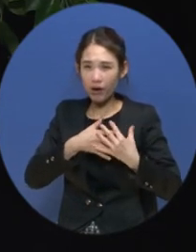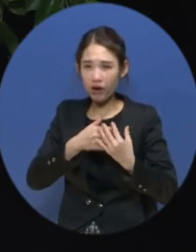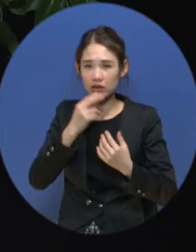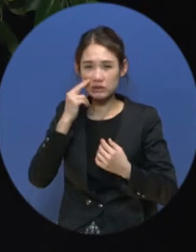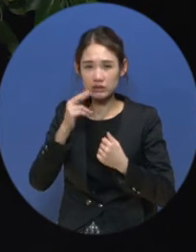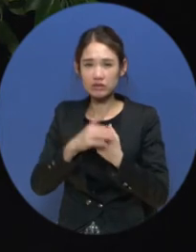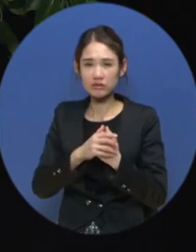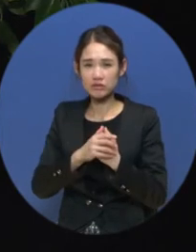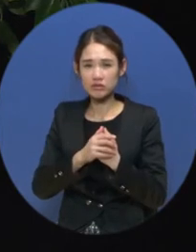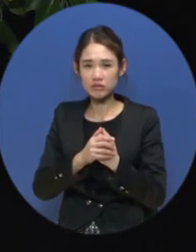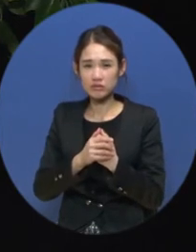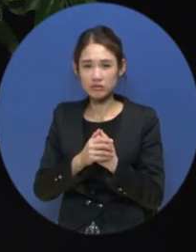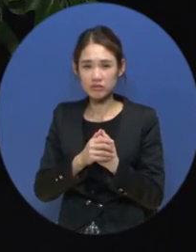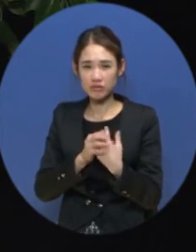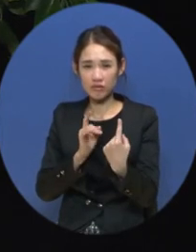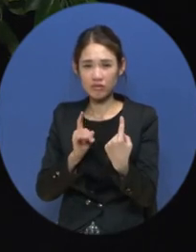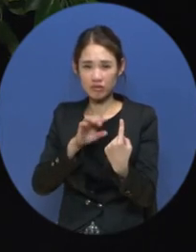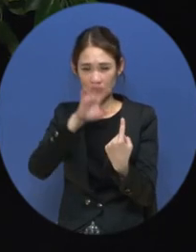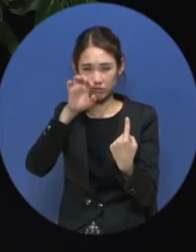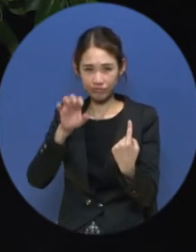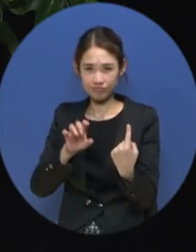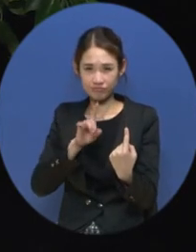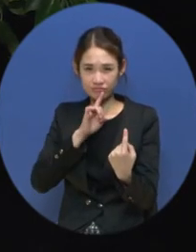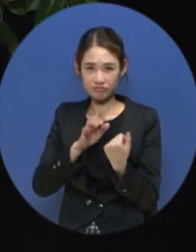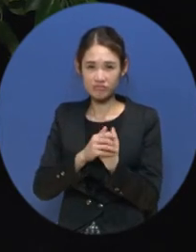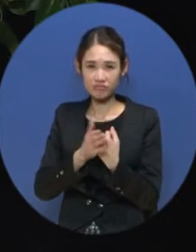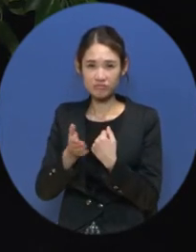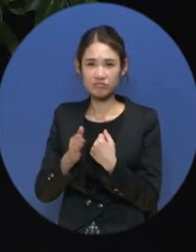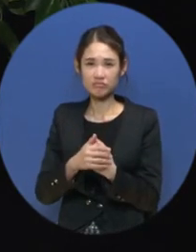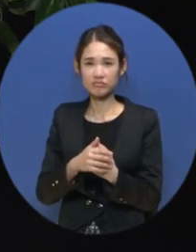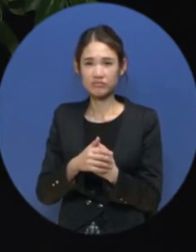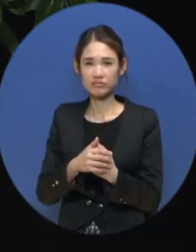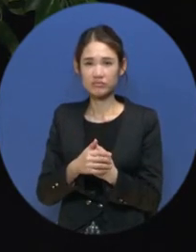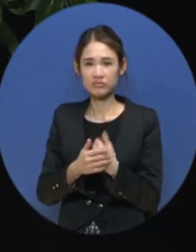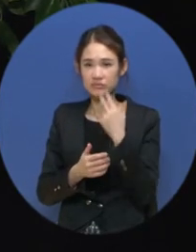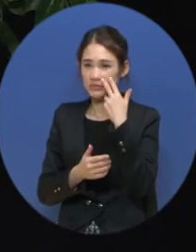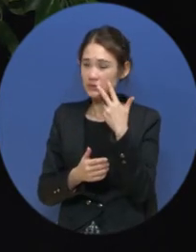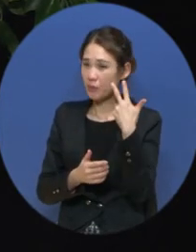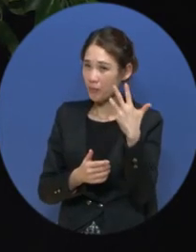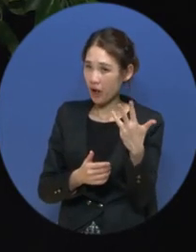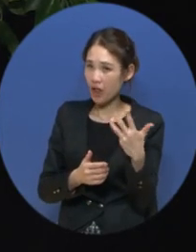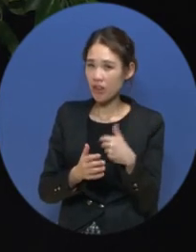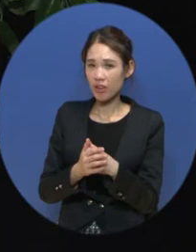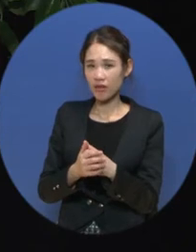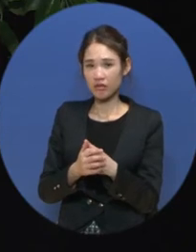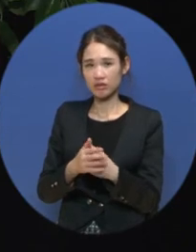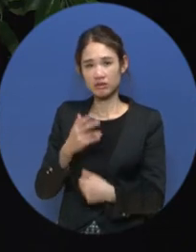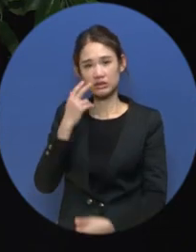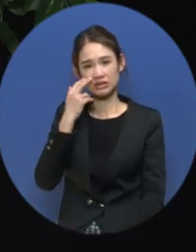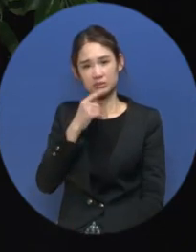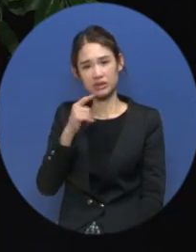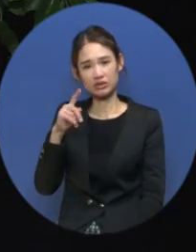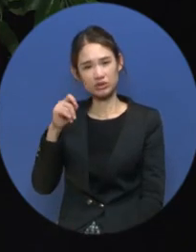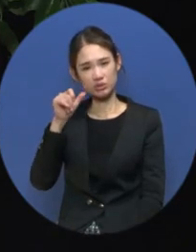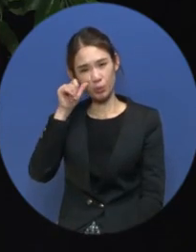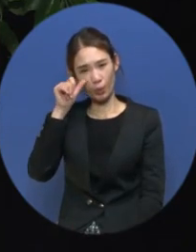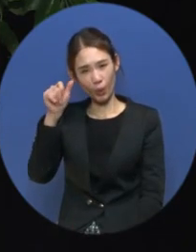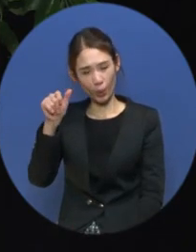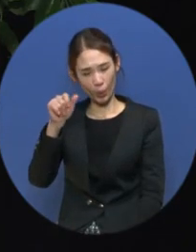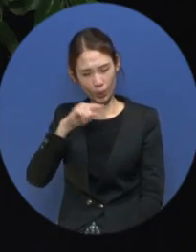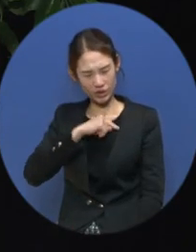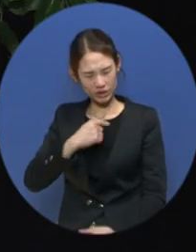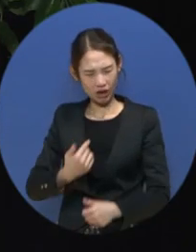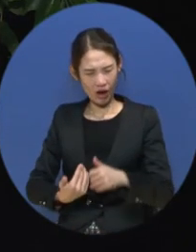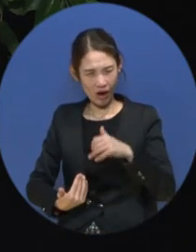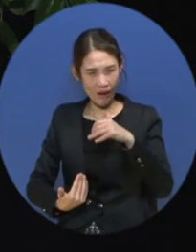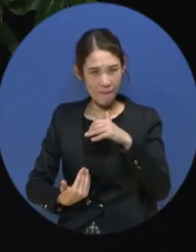아이들이 대상 영속성이 뭐 사라져도 뭐가 존재한 애가 이제 7, 8개월 때 돼서 12개월에서 15개월 정도가 가장